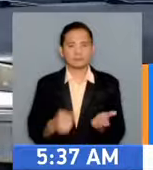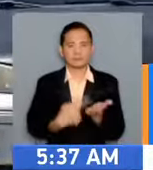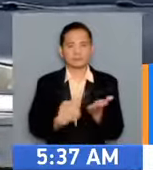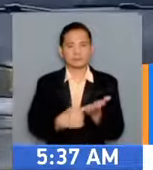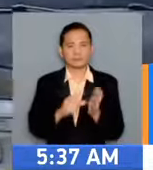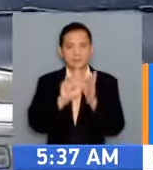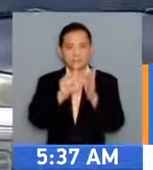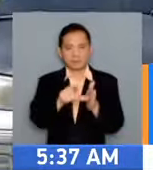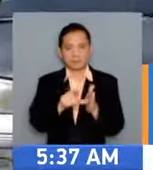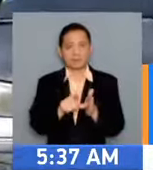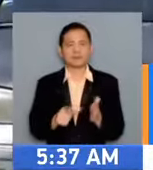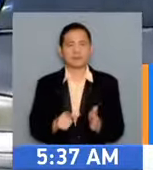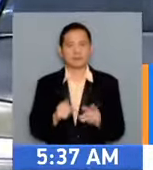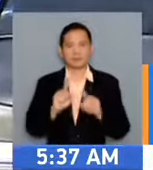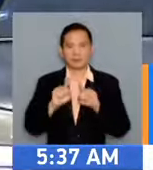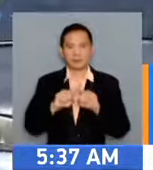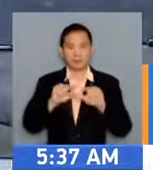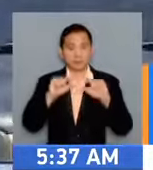Piston live.